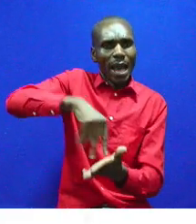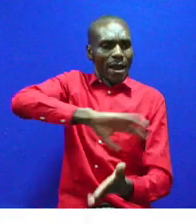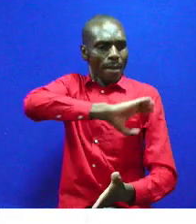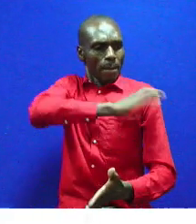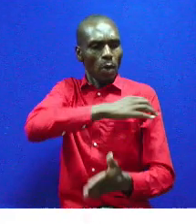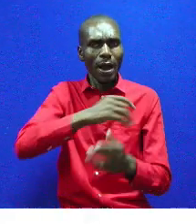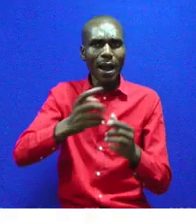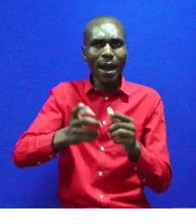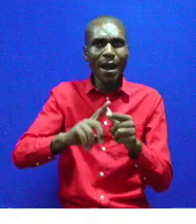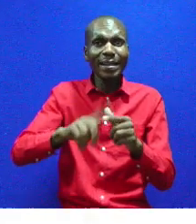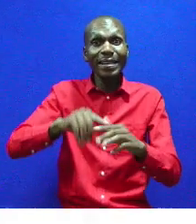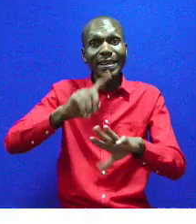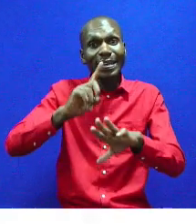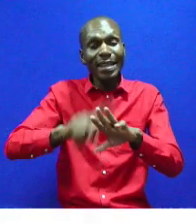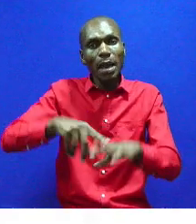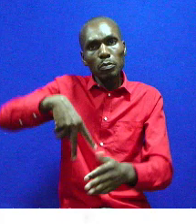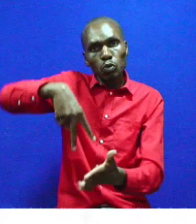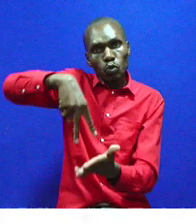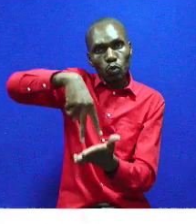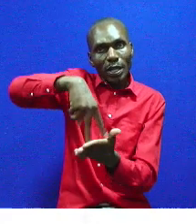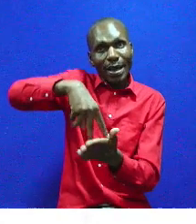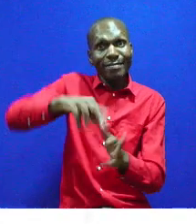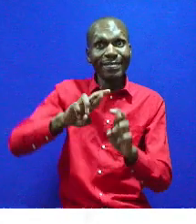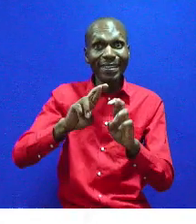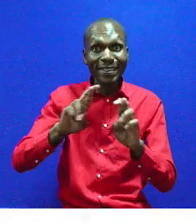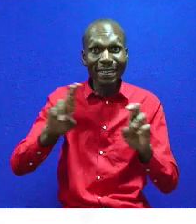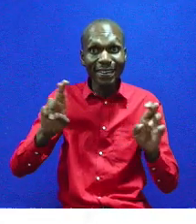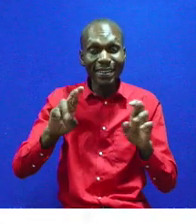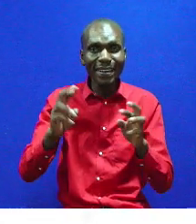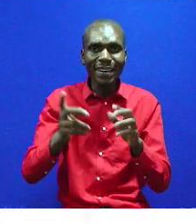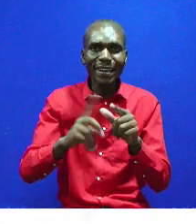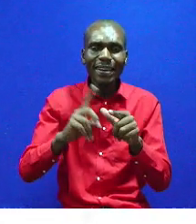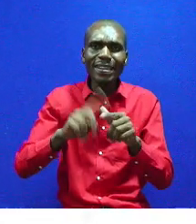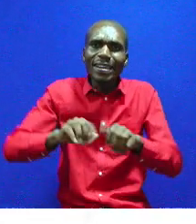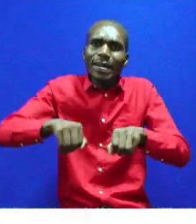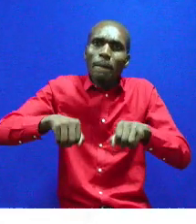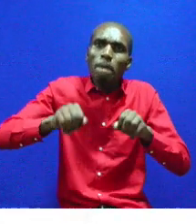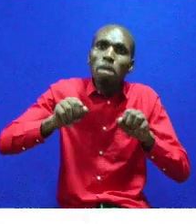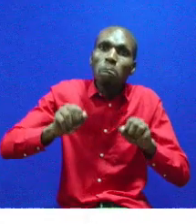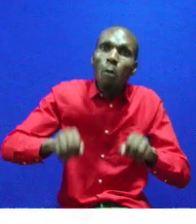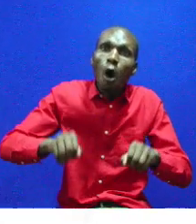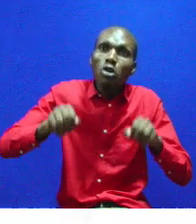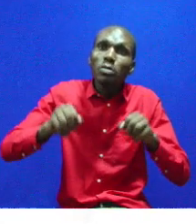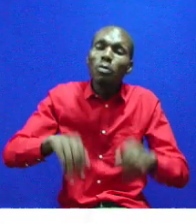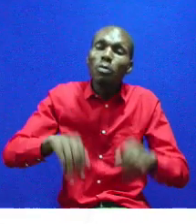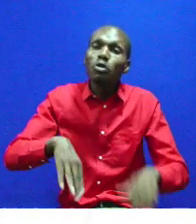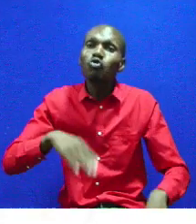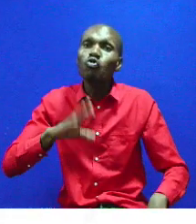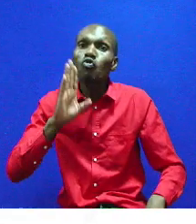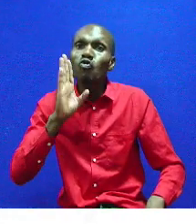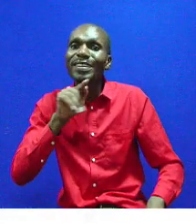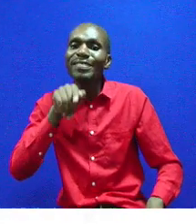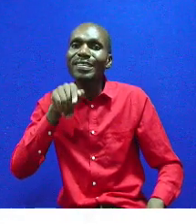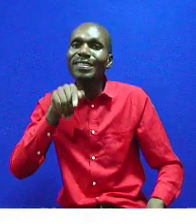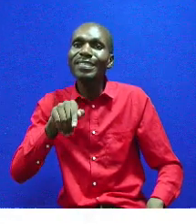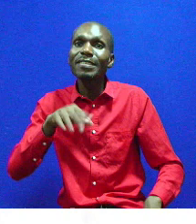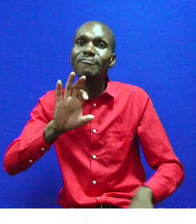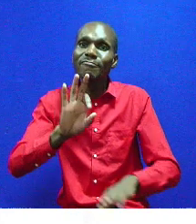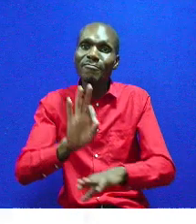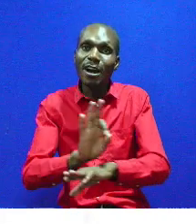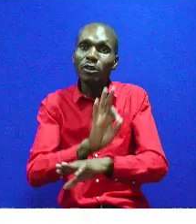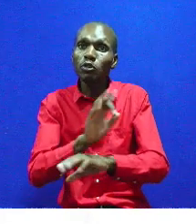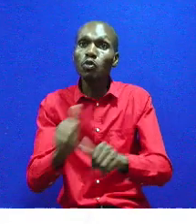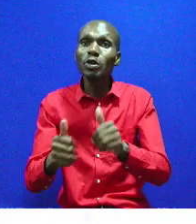ndio wakati wa kusimama gangare ili kumaliza safari